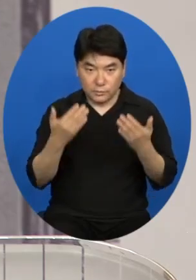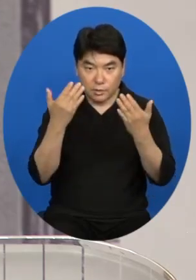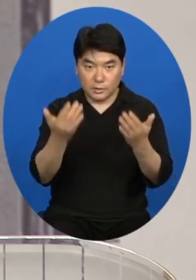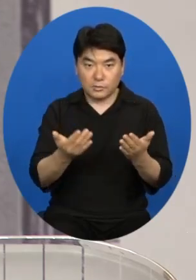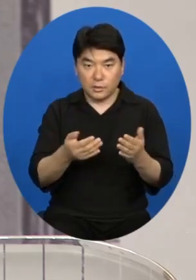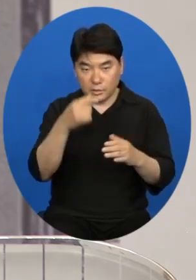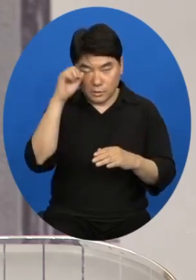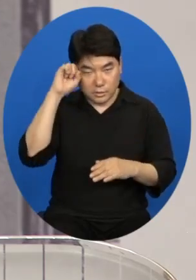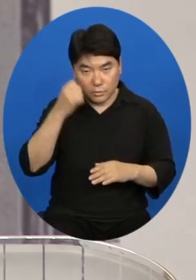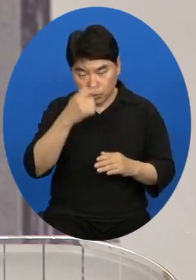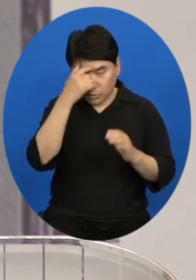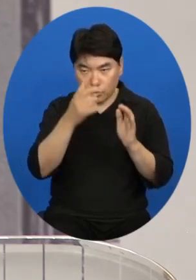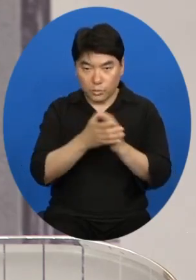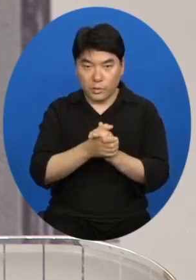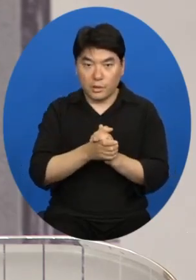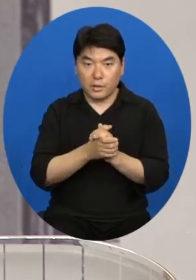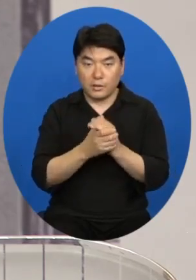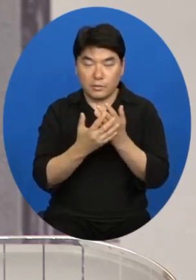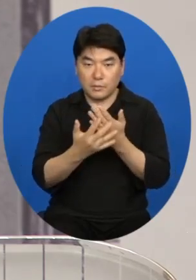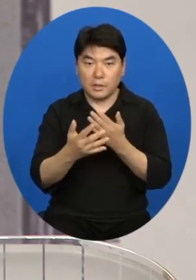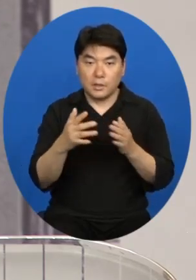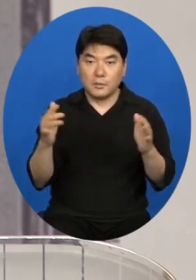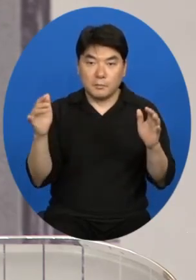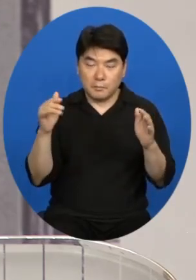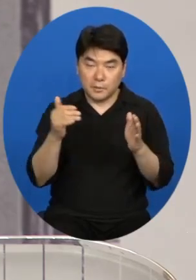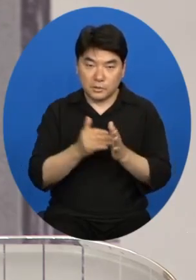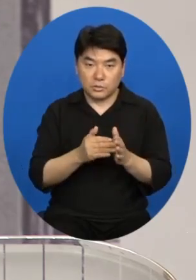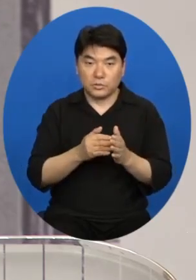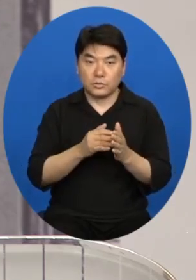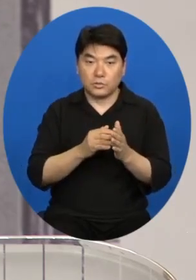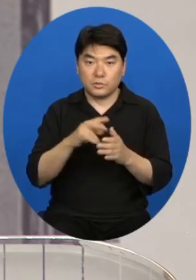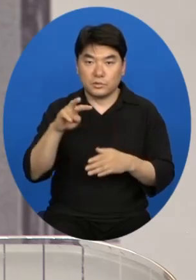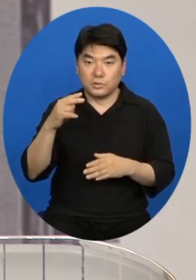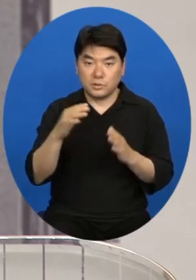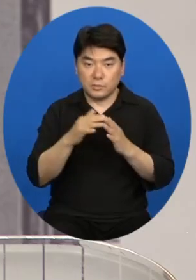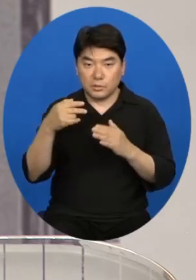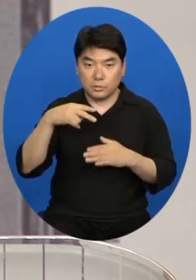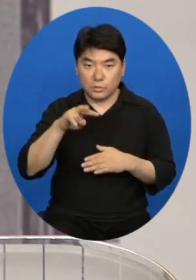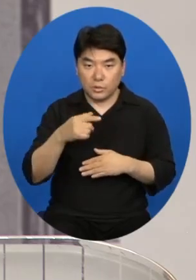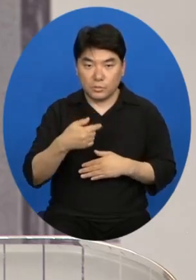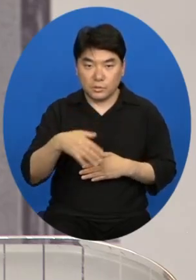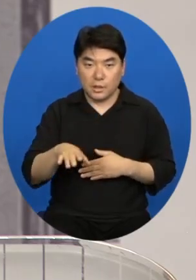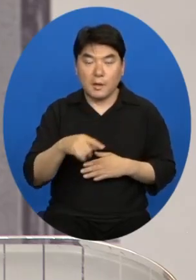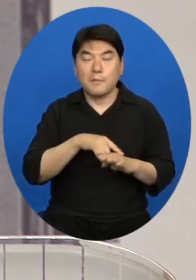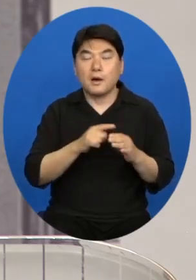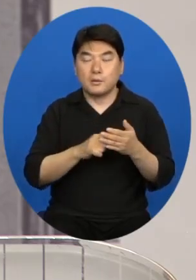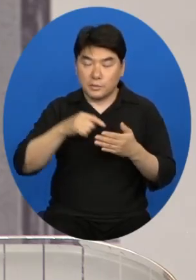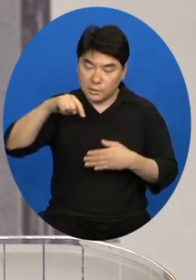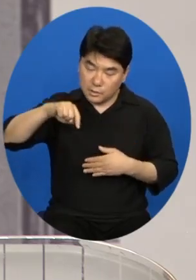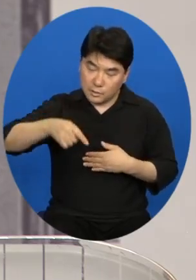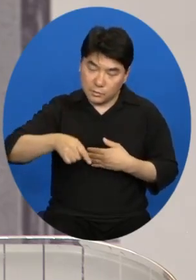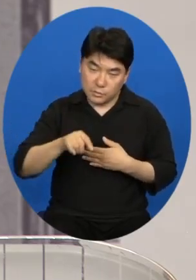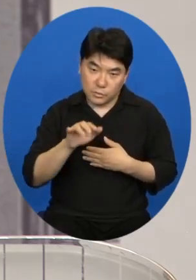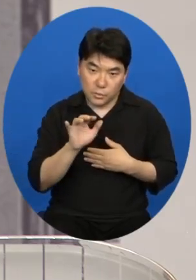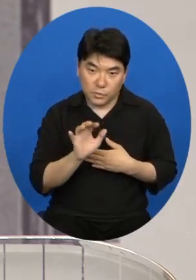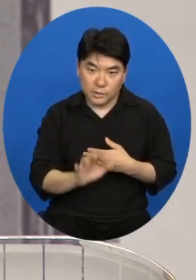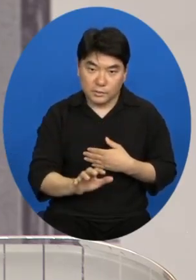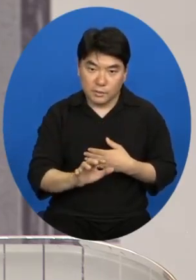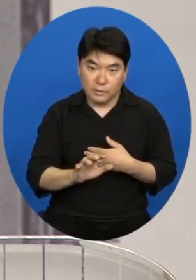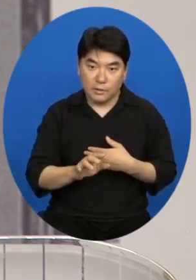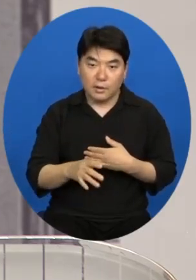새벽 기도를 마치고 집에 돌아오는데 여러분 그 느낌 아세요? 마음 깊은 곳에서